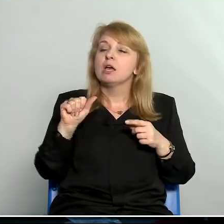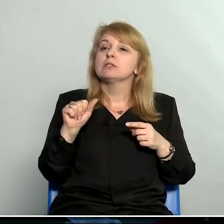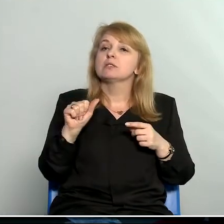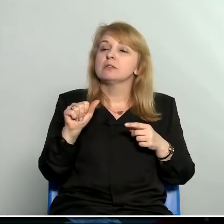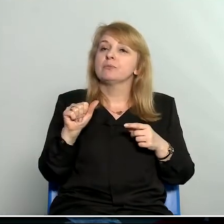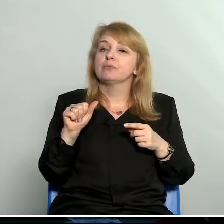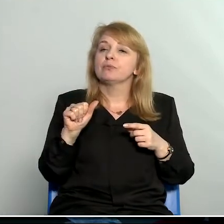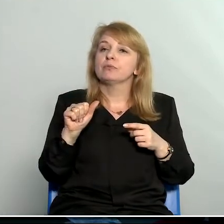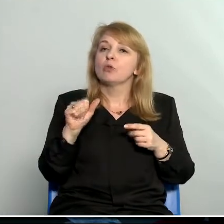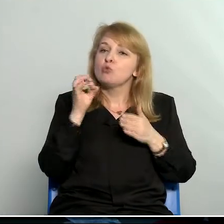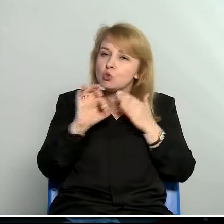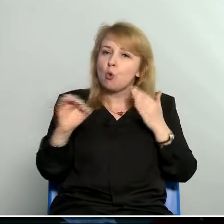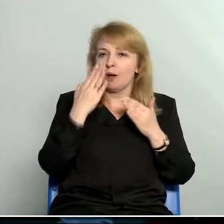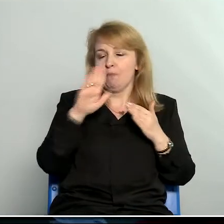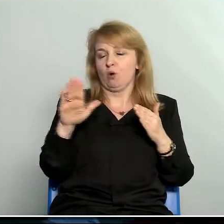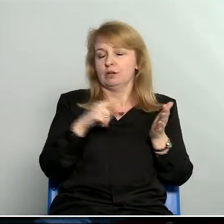upriorytetyzowane te obszary.